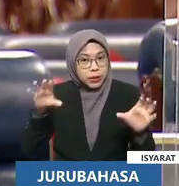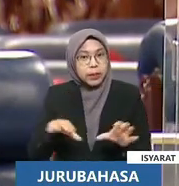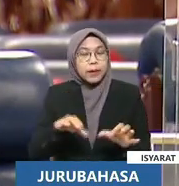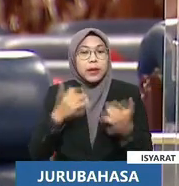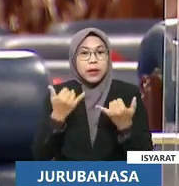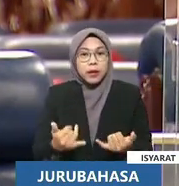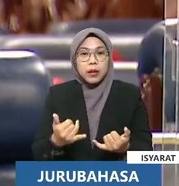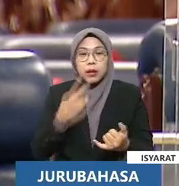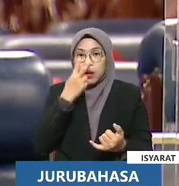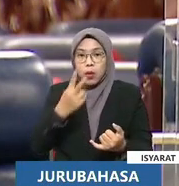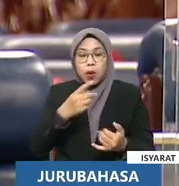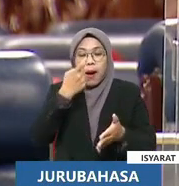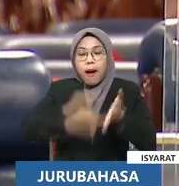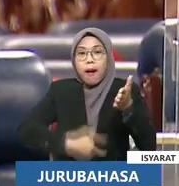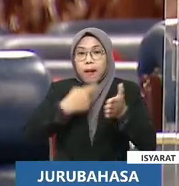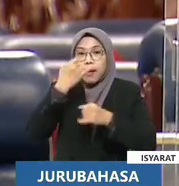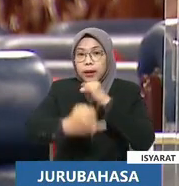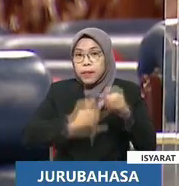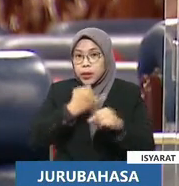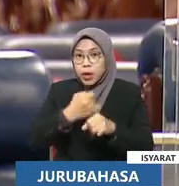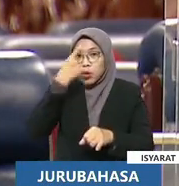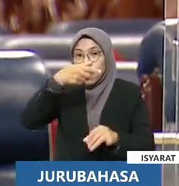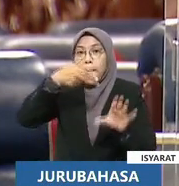kini dengan adanya krisis Rusia dan yuk Rin Obito minyak mentah